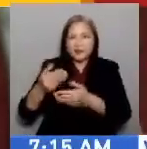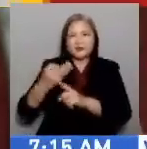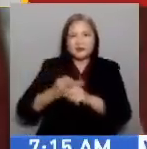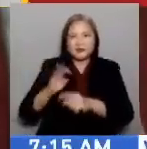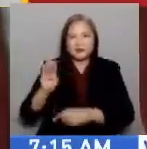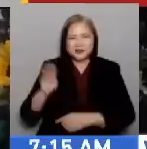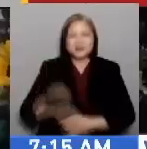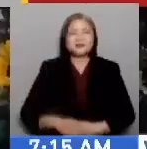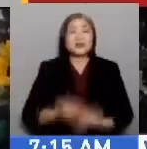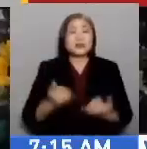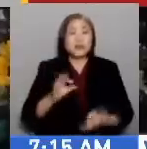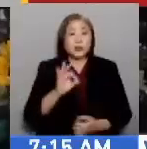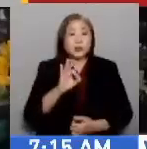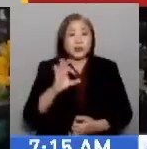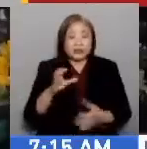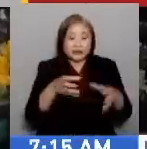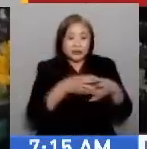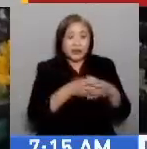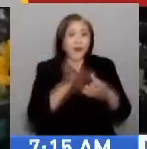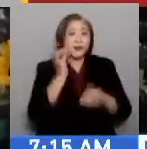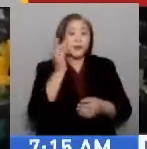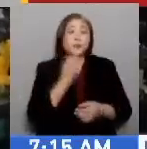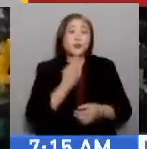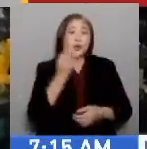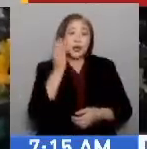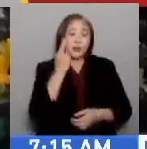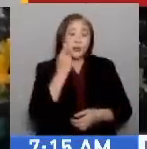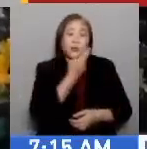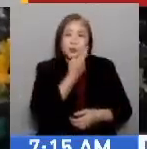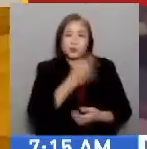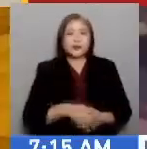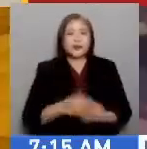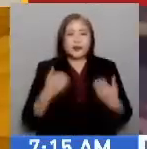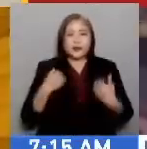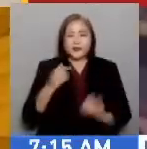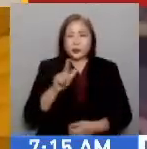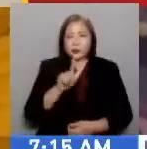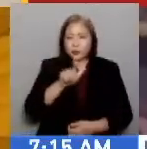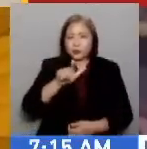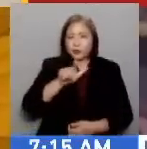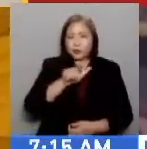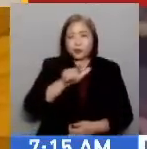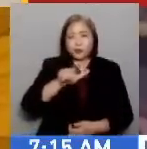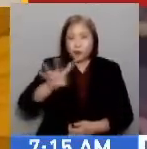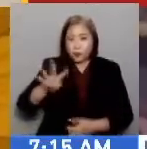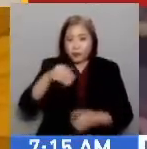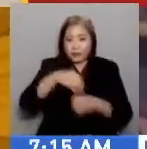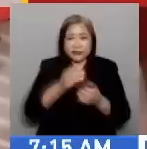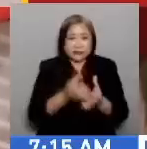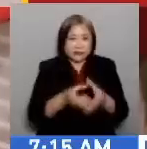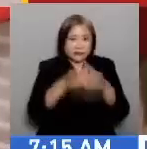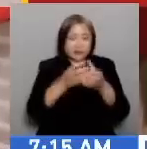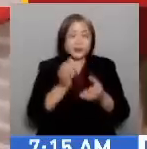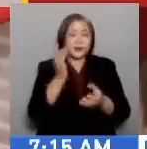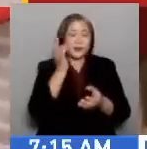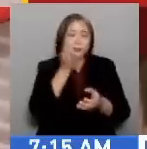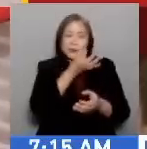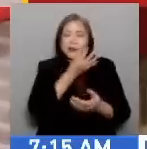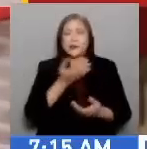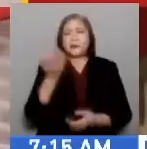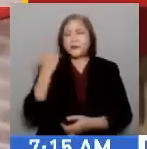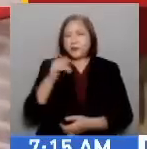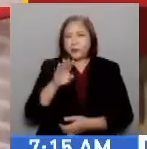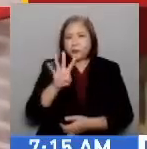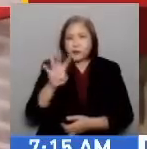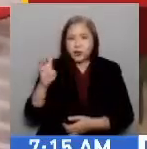ng red roses. 24 na piraso yan kada bundle. Dati raw ay nasa 400 pesos lang ito. Eh lalo na raw